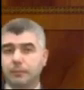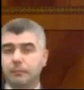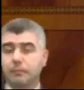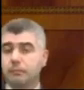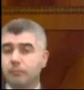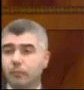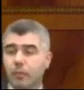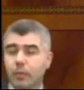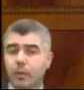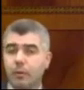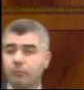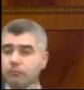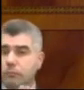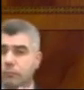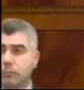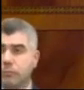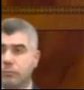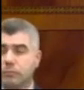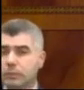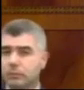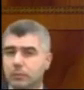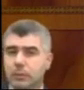التي تريد أن تستغل